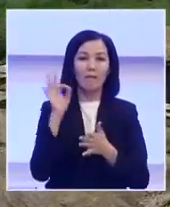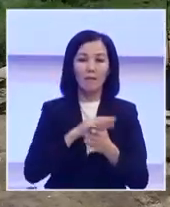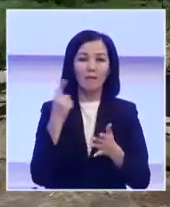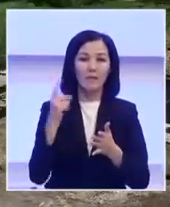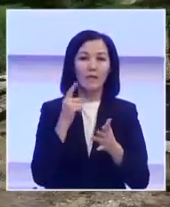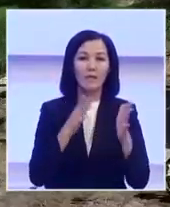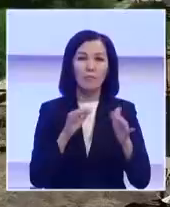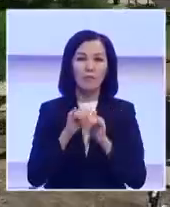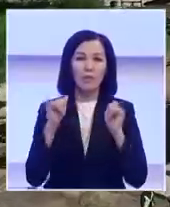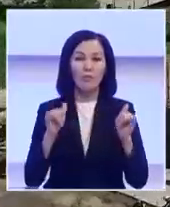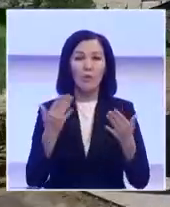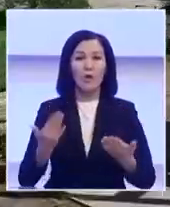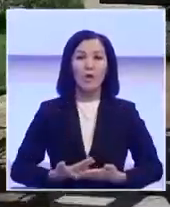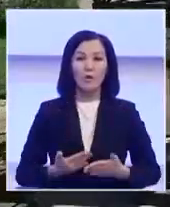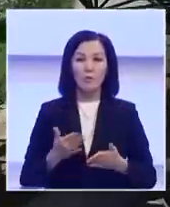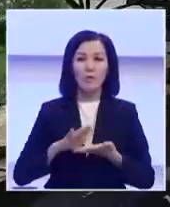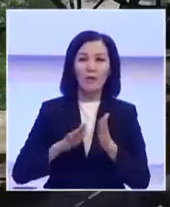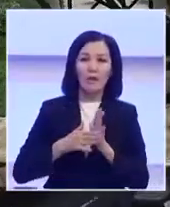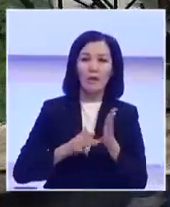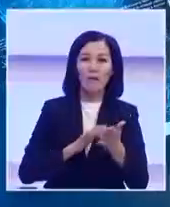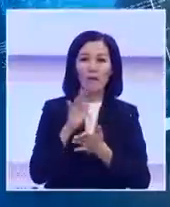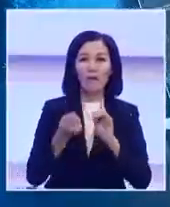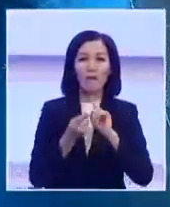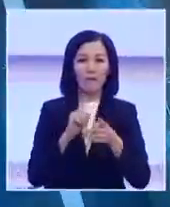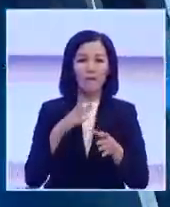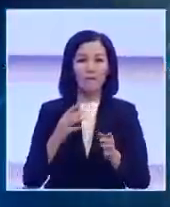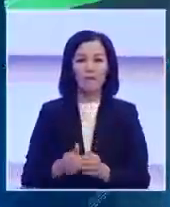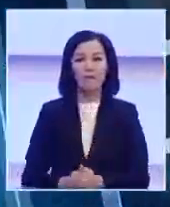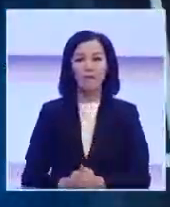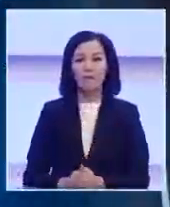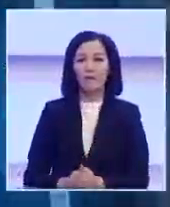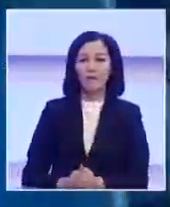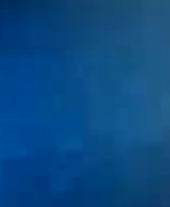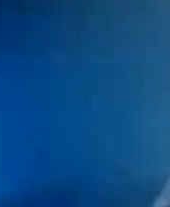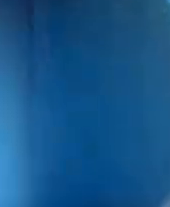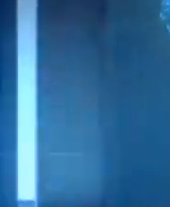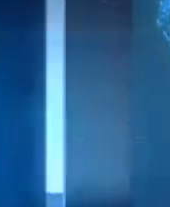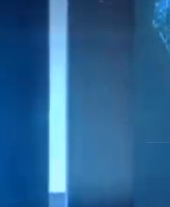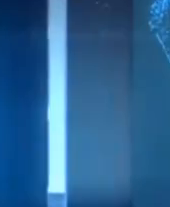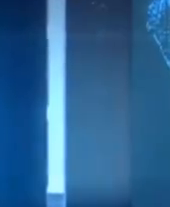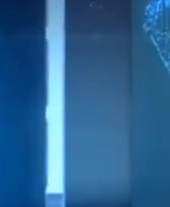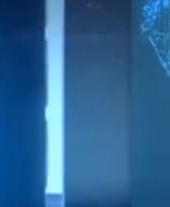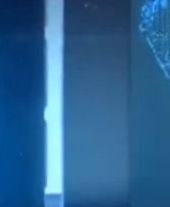экономикасы оңтайлы, әлеуметке қолайлы қалаға айналды. Меруерт Қыдырбайқызы, Нұржан Мұханов, Жетісу телеарнасы.